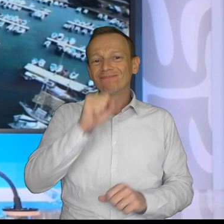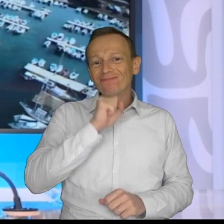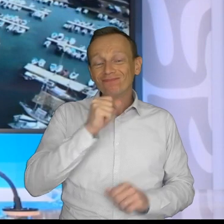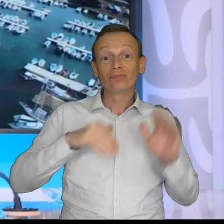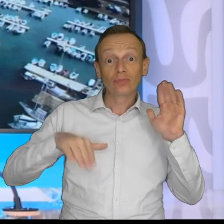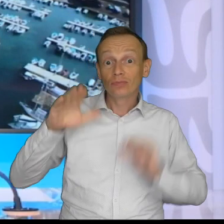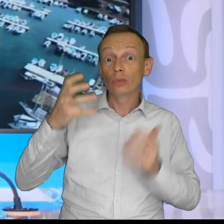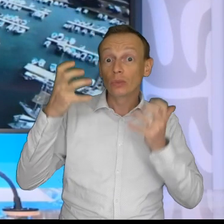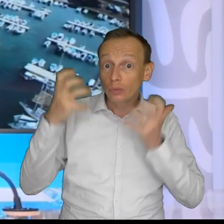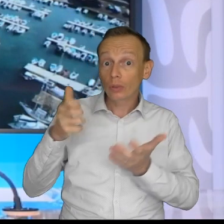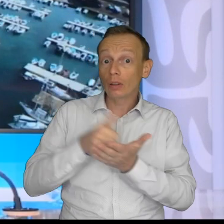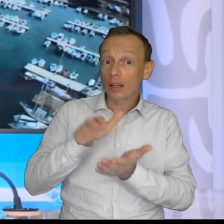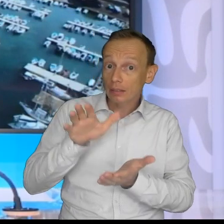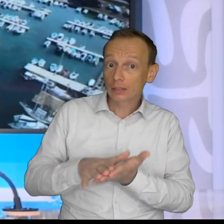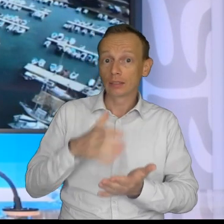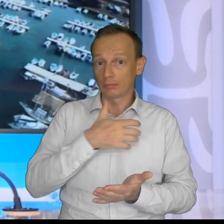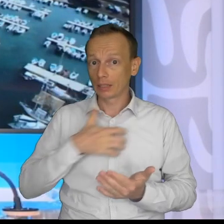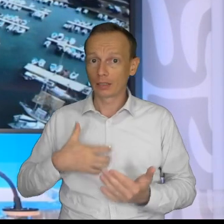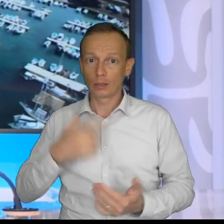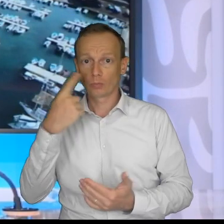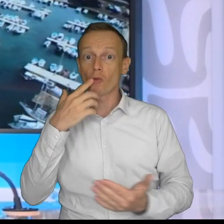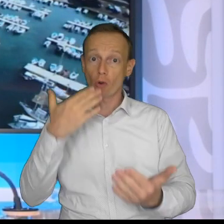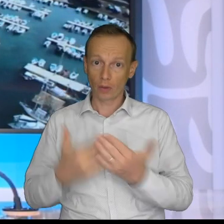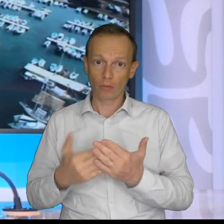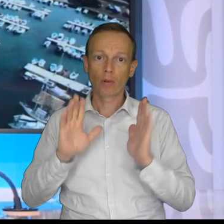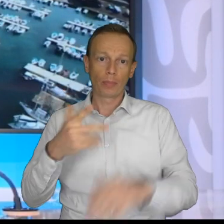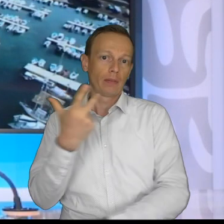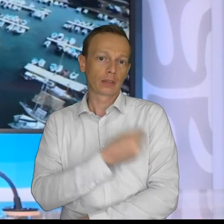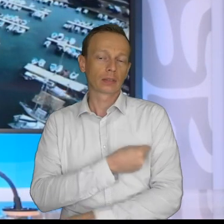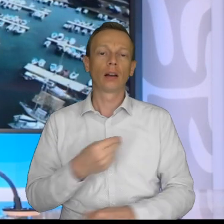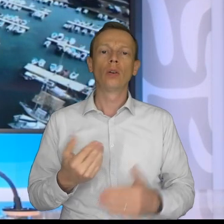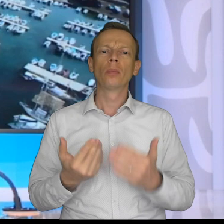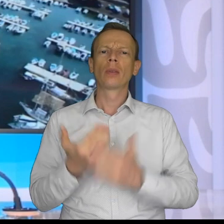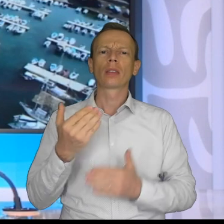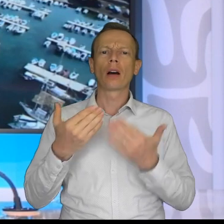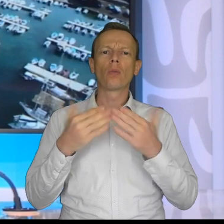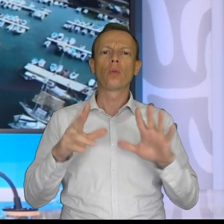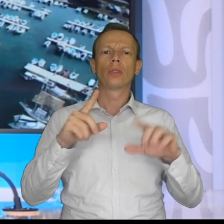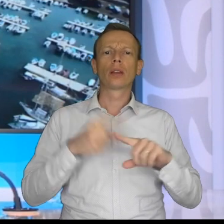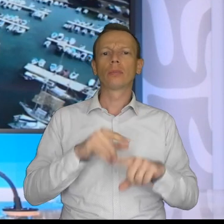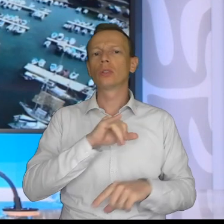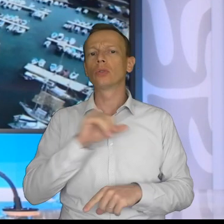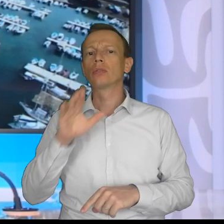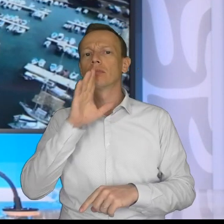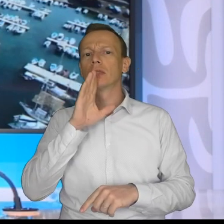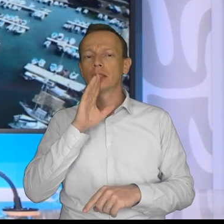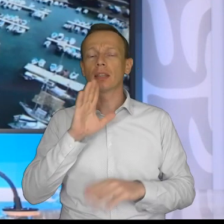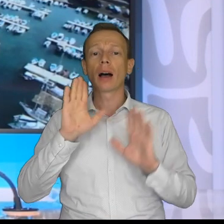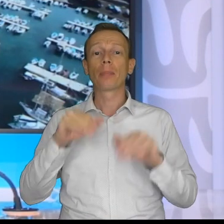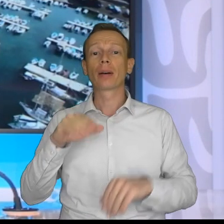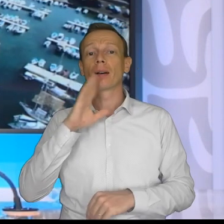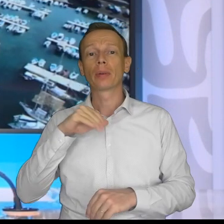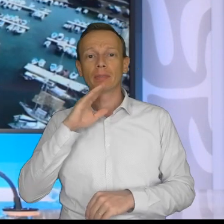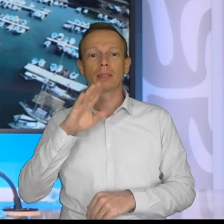rappelle que les Matahiapo volontaires doivent se faire connaître auprès de la mairie pour obtenir un rendez-vous. Le centre est ouvert en matinée de 8h30 à midi et l'après-midi